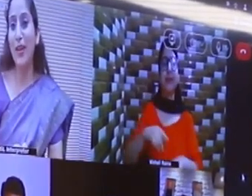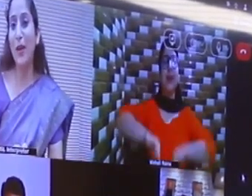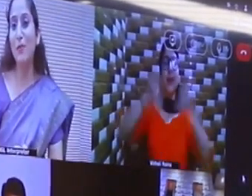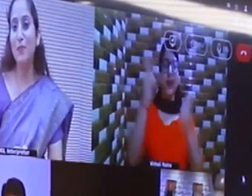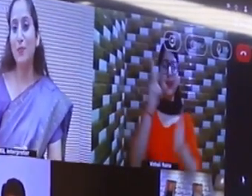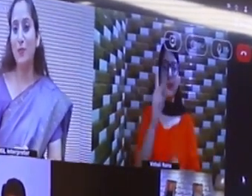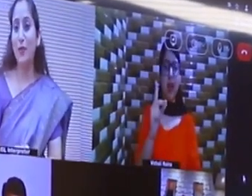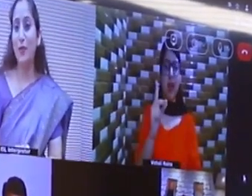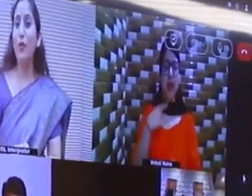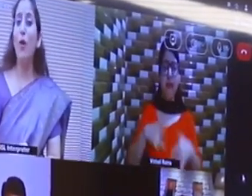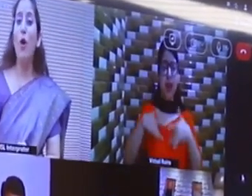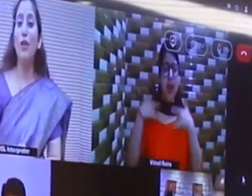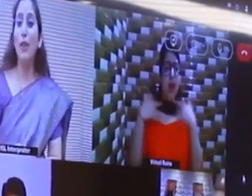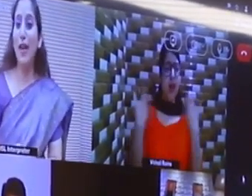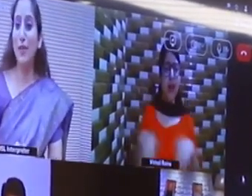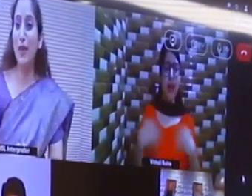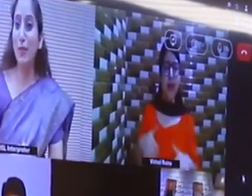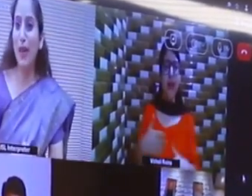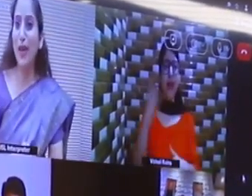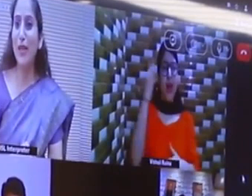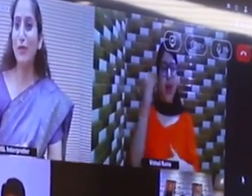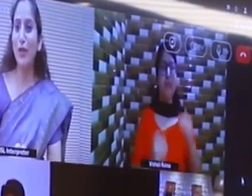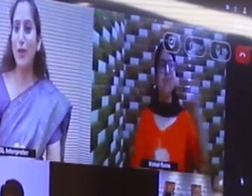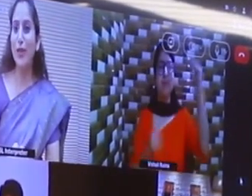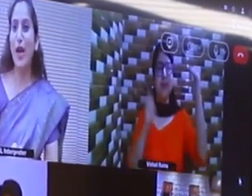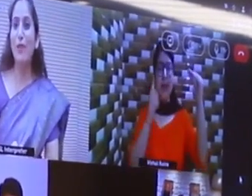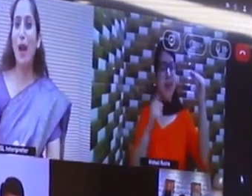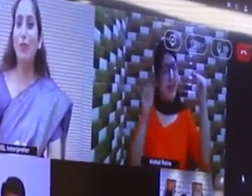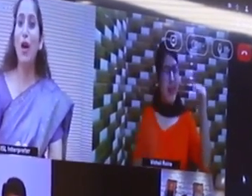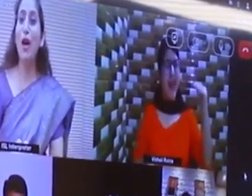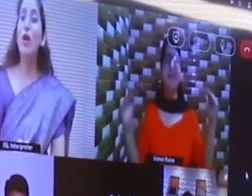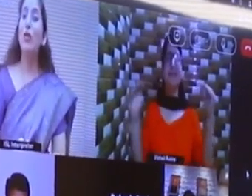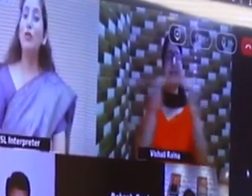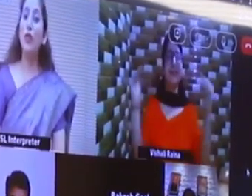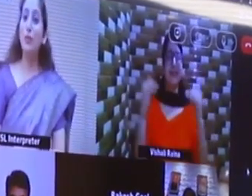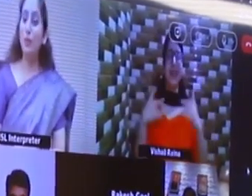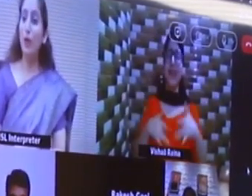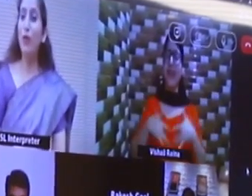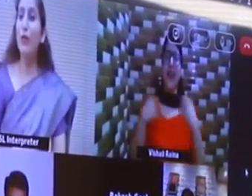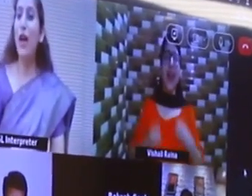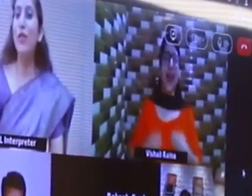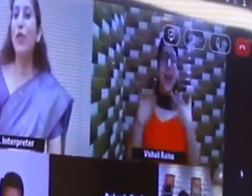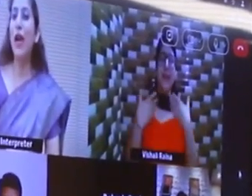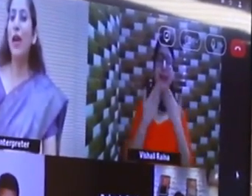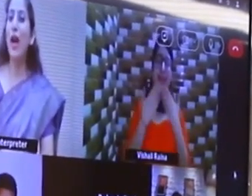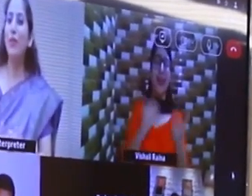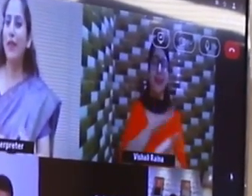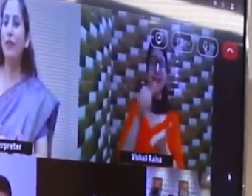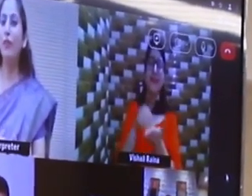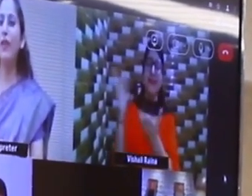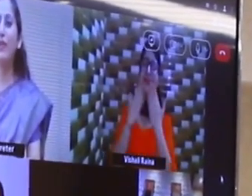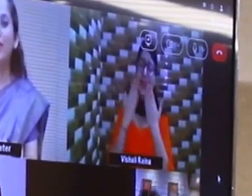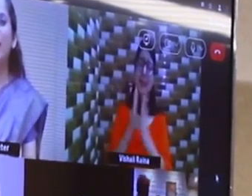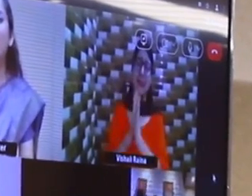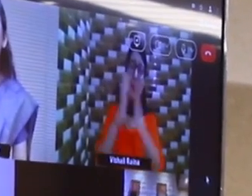था। और जब मेरा इसमें नंबर लगा, जब मुझे द्वितीय स्थान प्राप्त हुआ, तो मुझे बिल्कुल विश्वास हो गया कि हम डेफ लोग भी